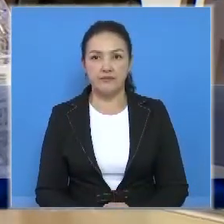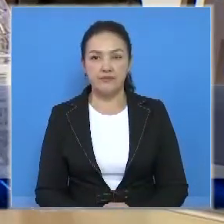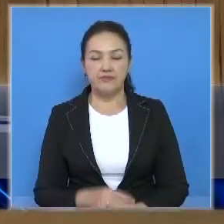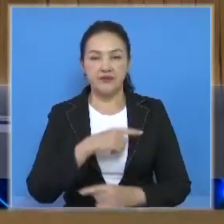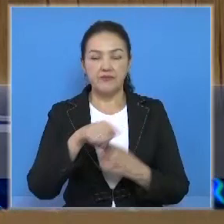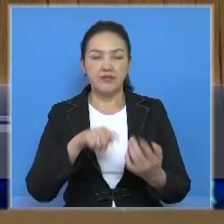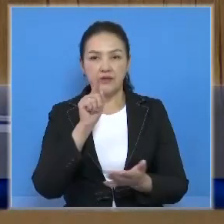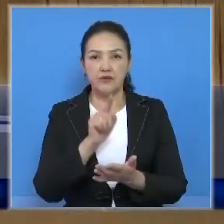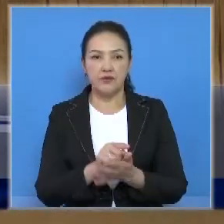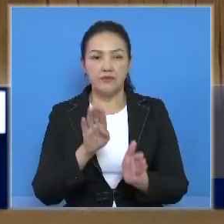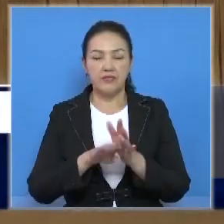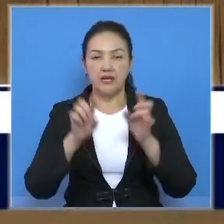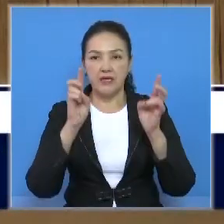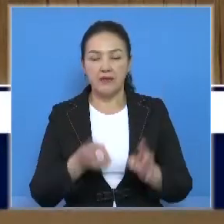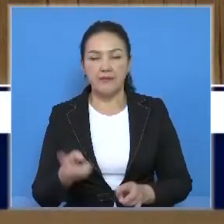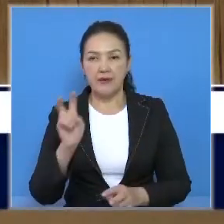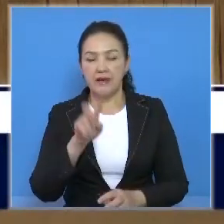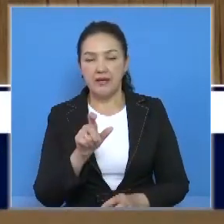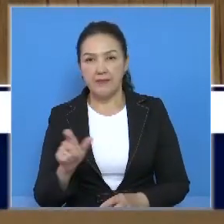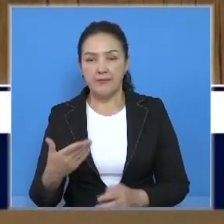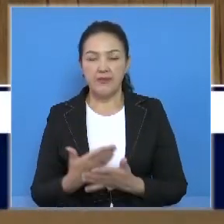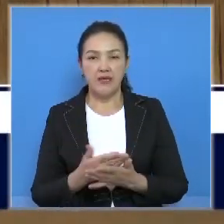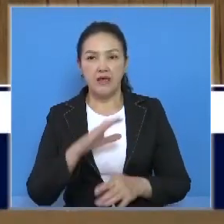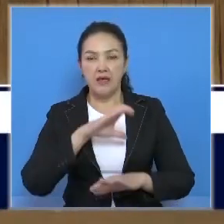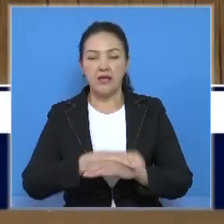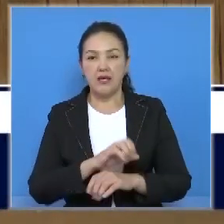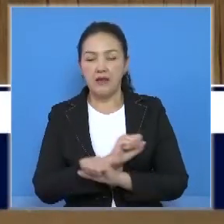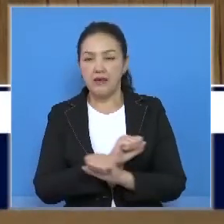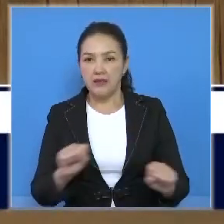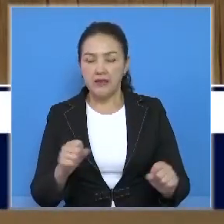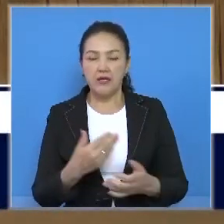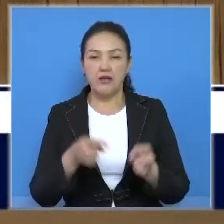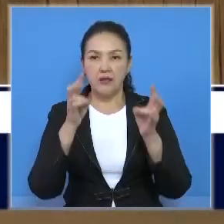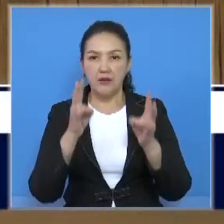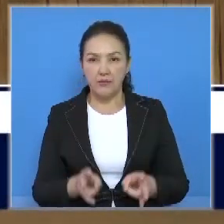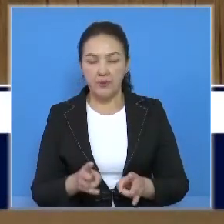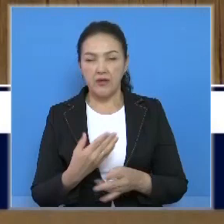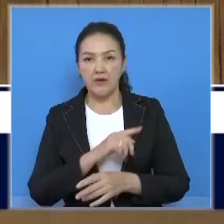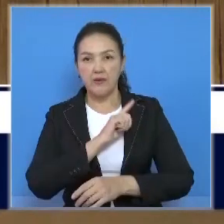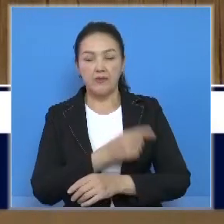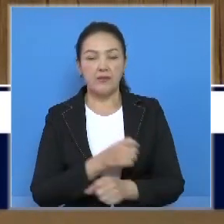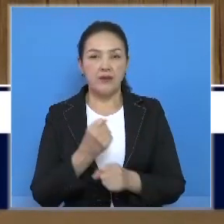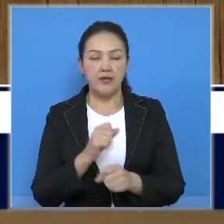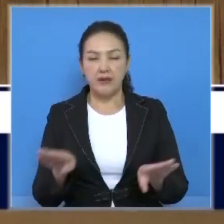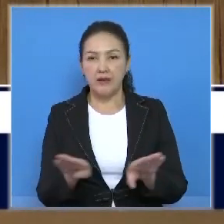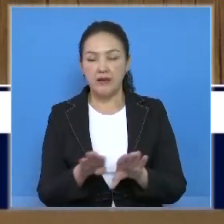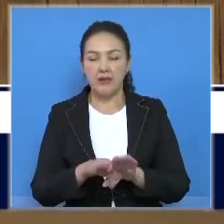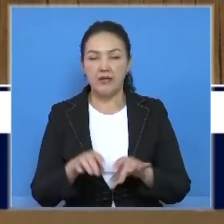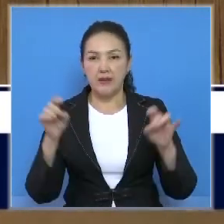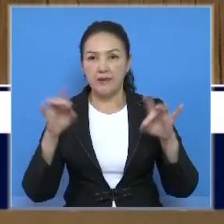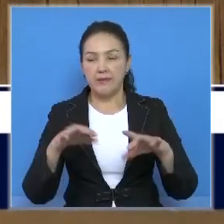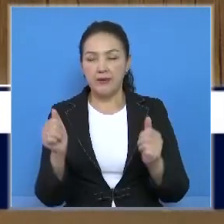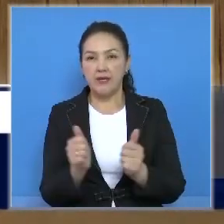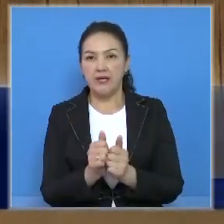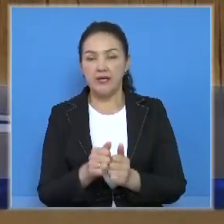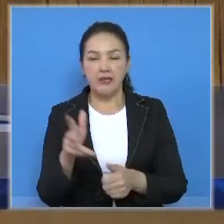Бизнес должен обеспечить безопасность посетителей, не допускать совершения преступлений. Необходимо усилить работу по оснащению подобных объектов и прилегающих к ним